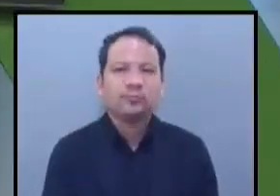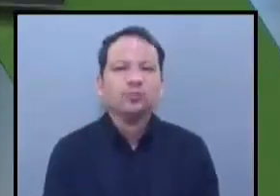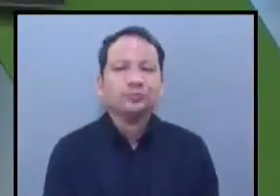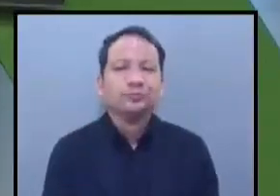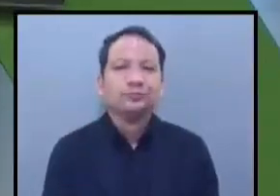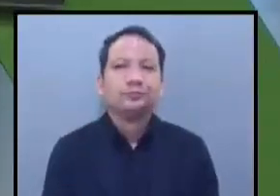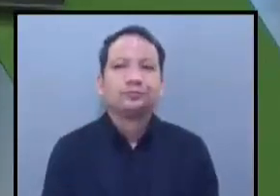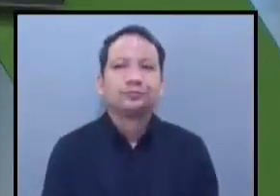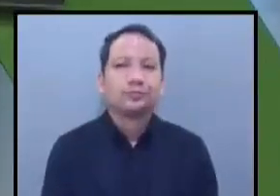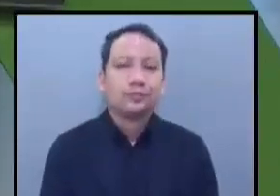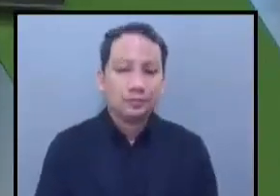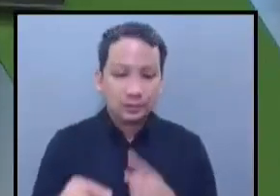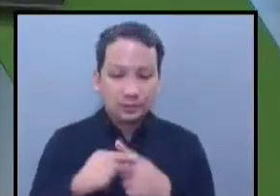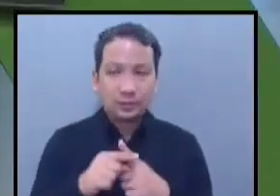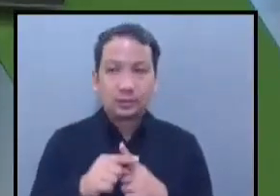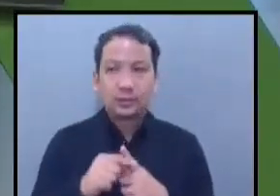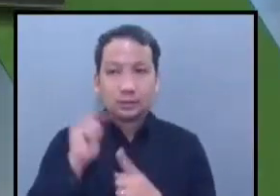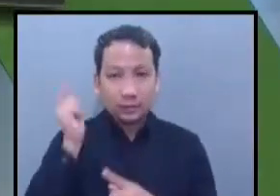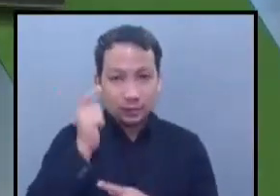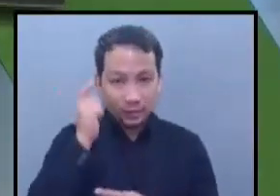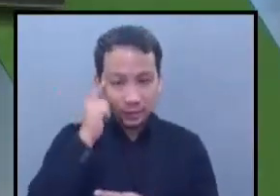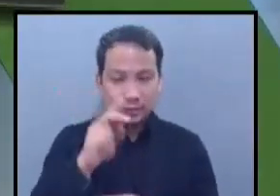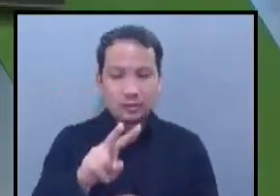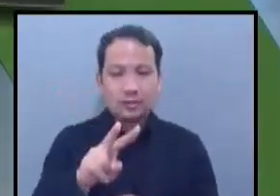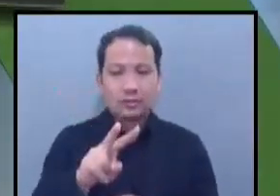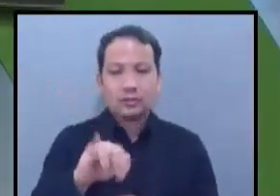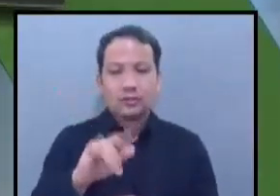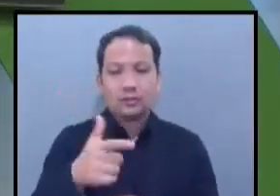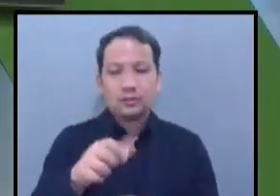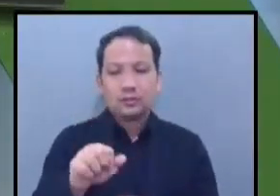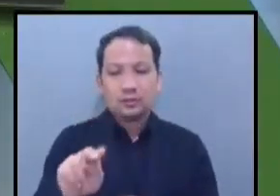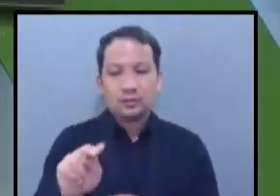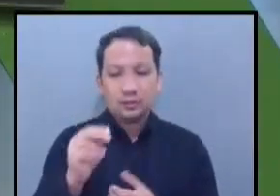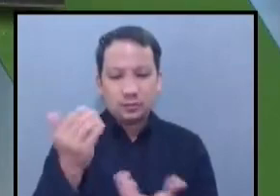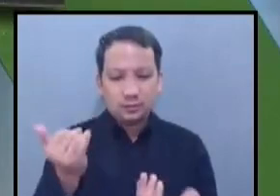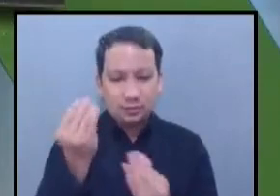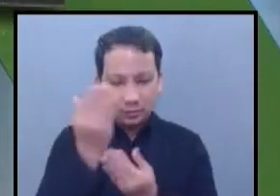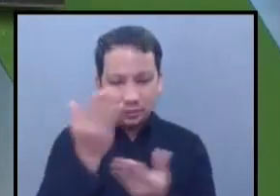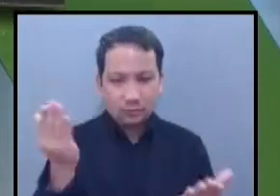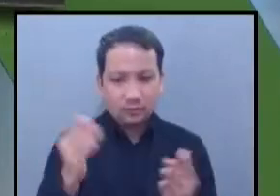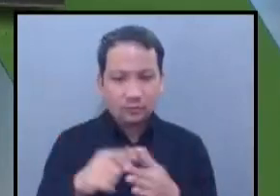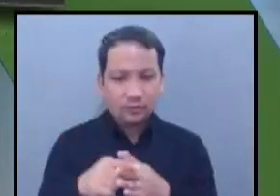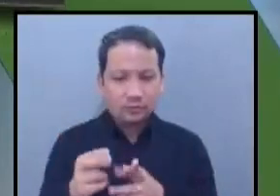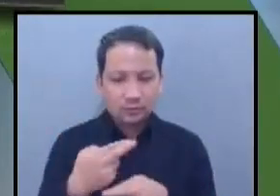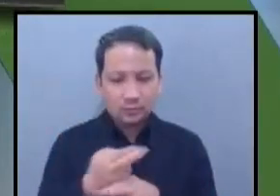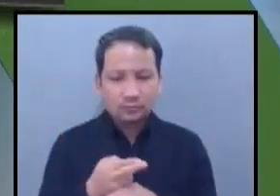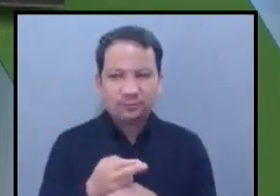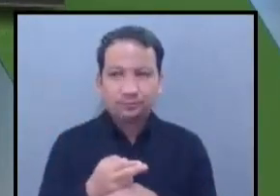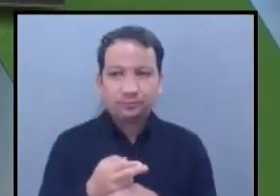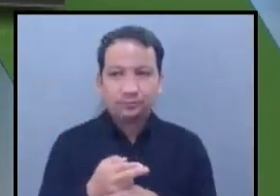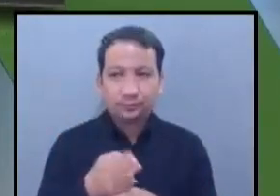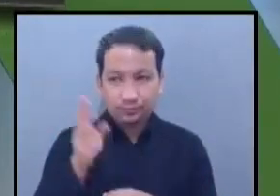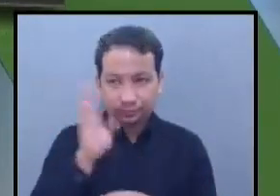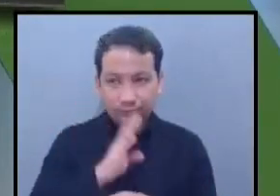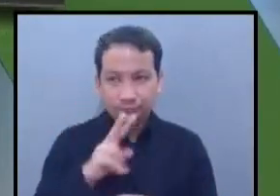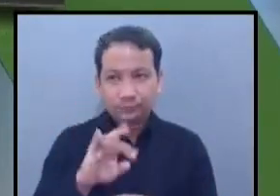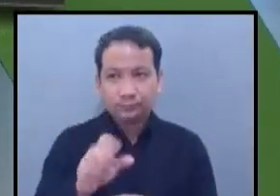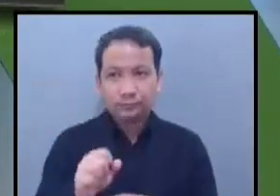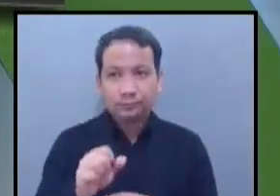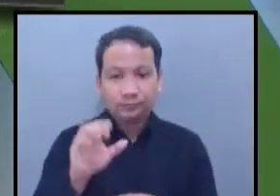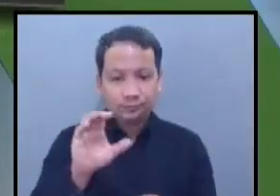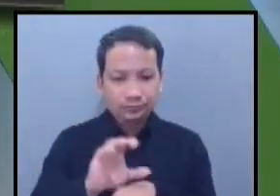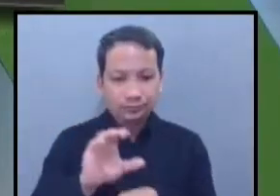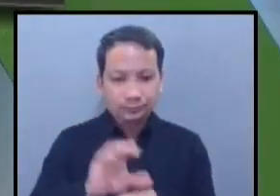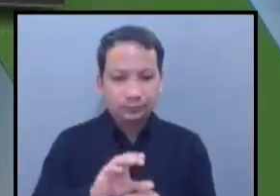Positibo ang lokal na pamahalaan ng Vigan na mag-uumpisa na ngayong taon. Ang pagsasaayos sa nasirang bahagi ng Vigan Cathedral dahil sa